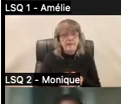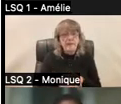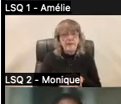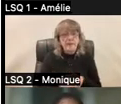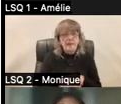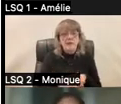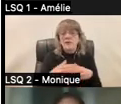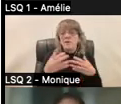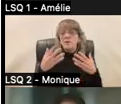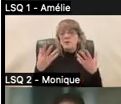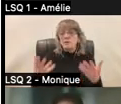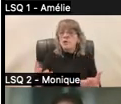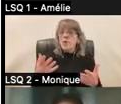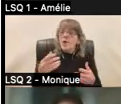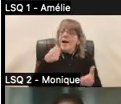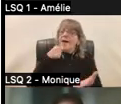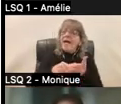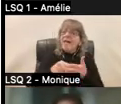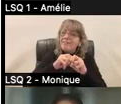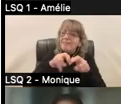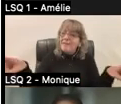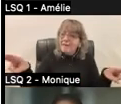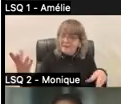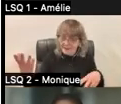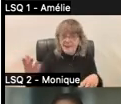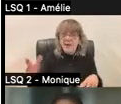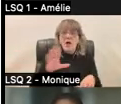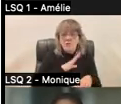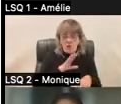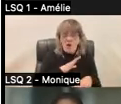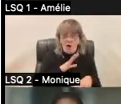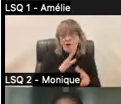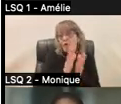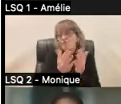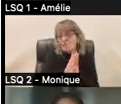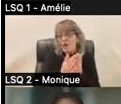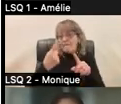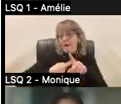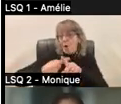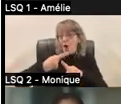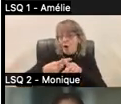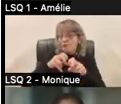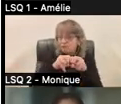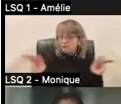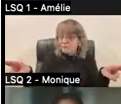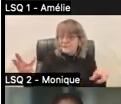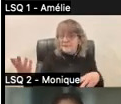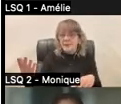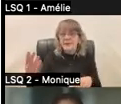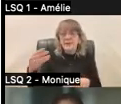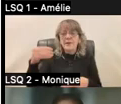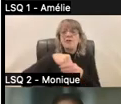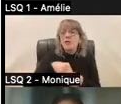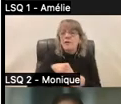Alors, en ce qui concerne l'infolettre, nous avons une infolettre, mensuelle dans laquelle nous,